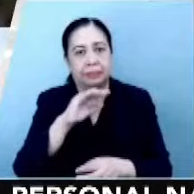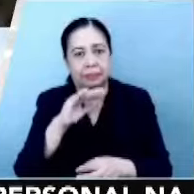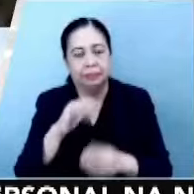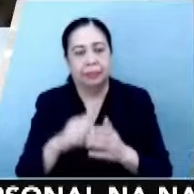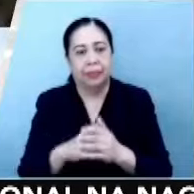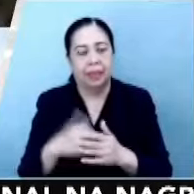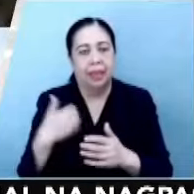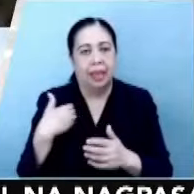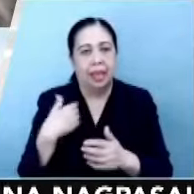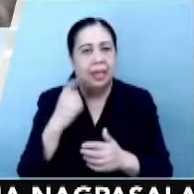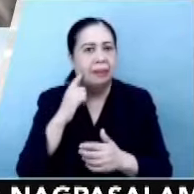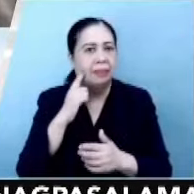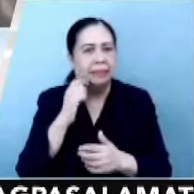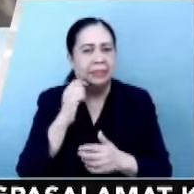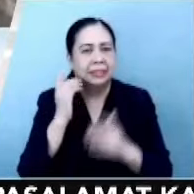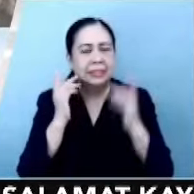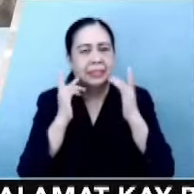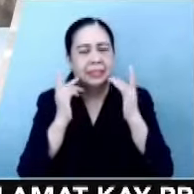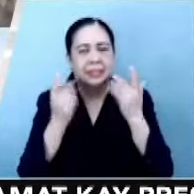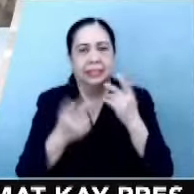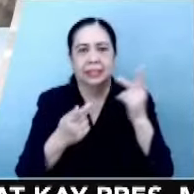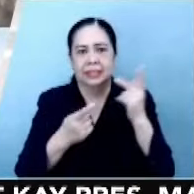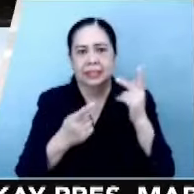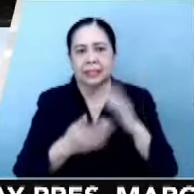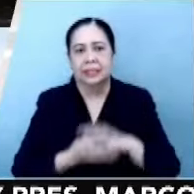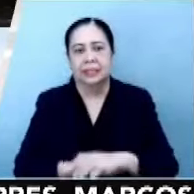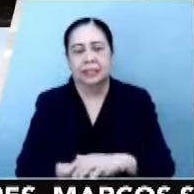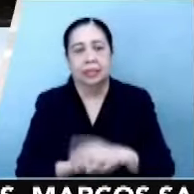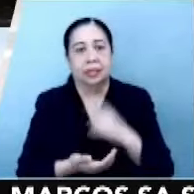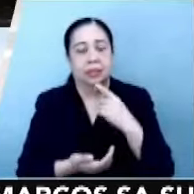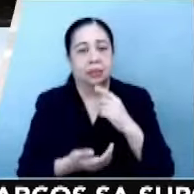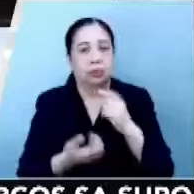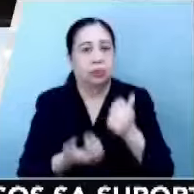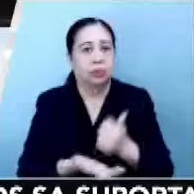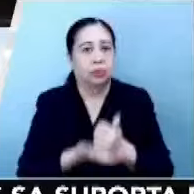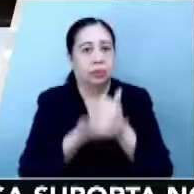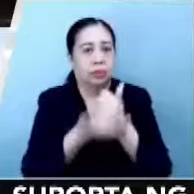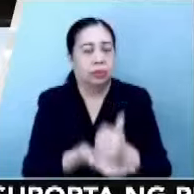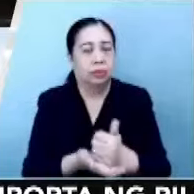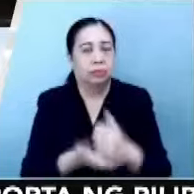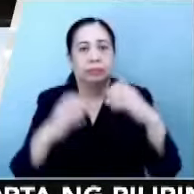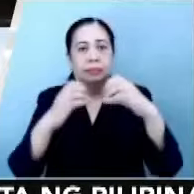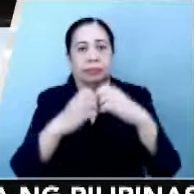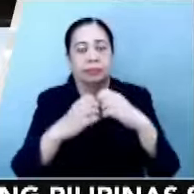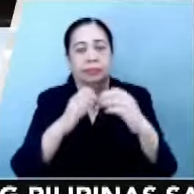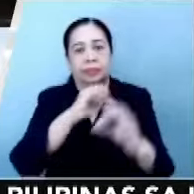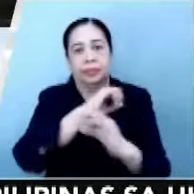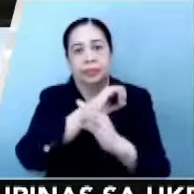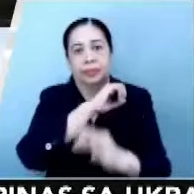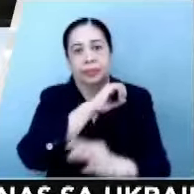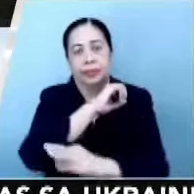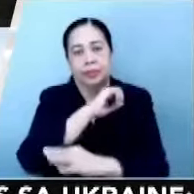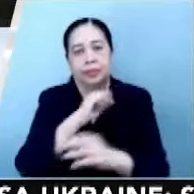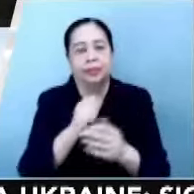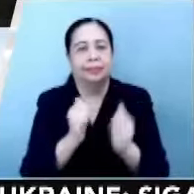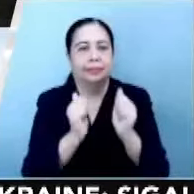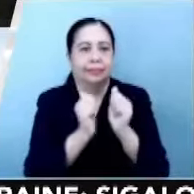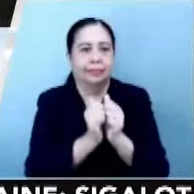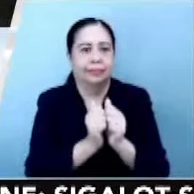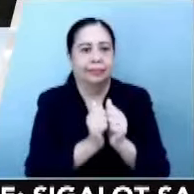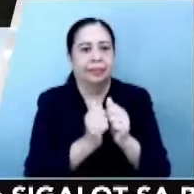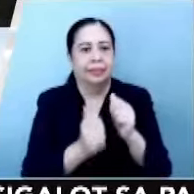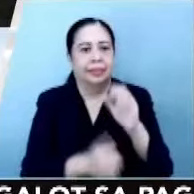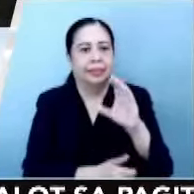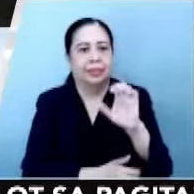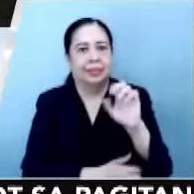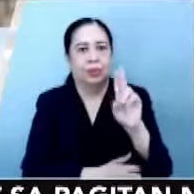gum disease. At para matugunan ito, ang GMA Kapuso Foundation, katuwang ang CEU